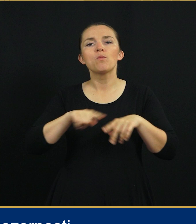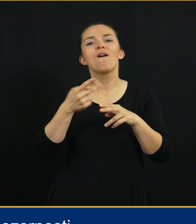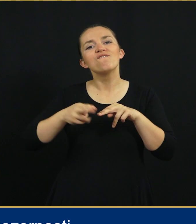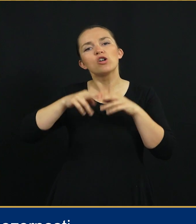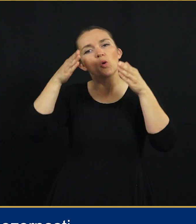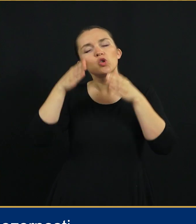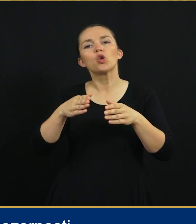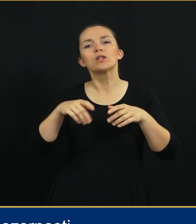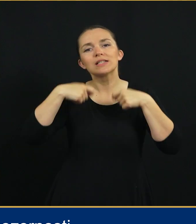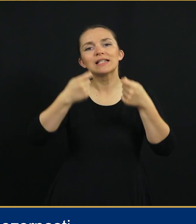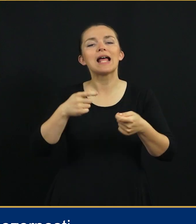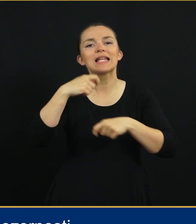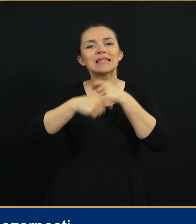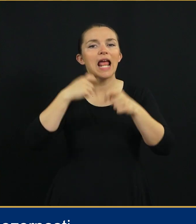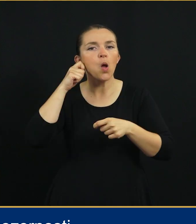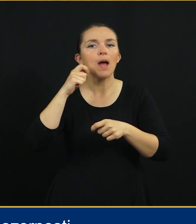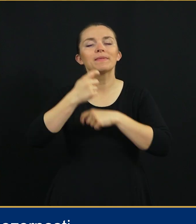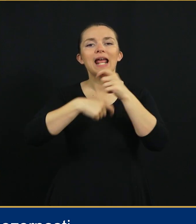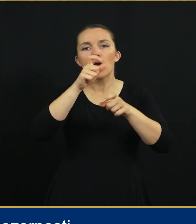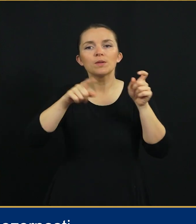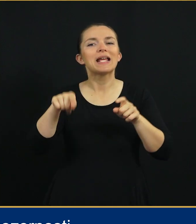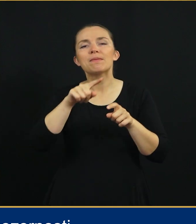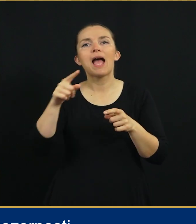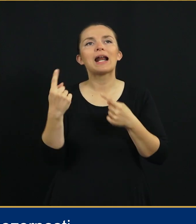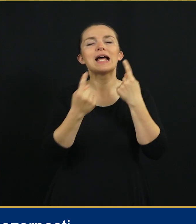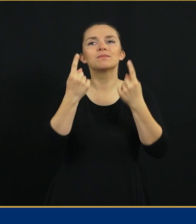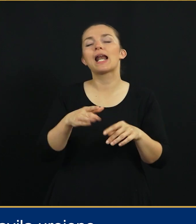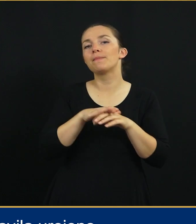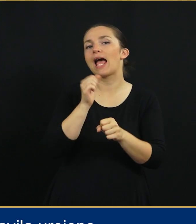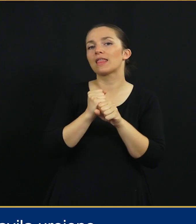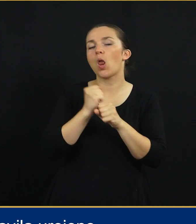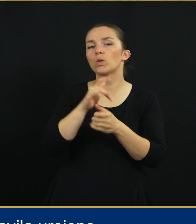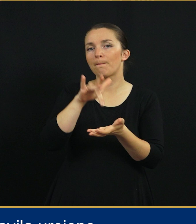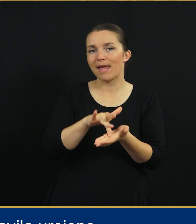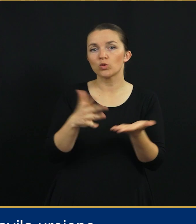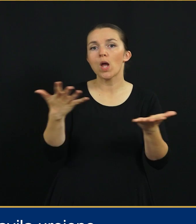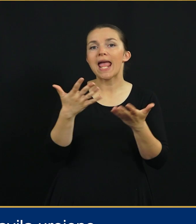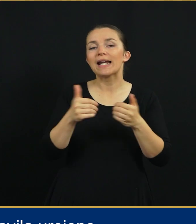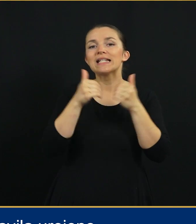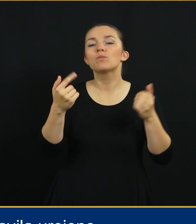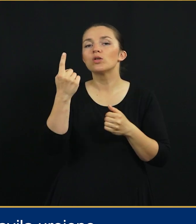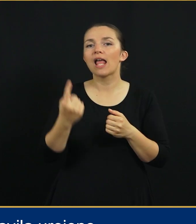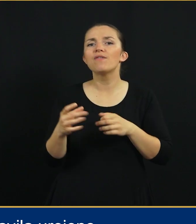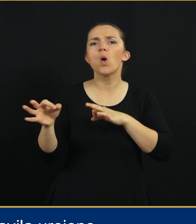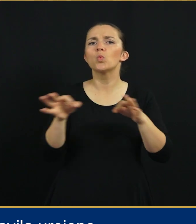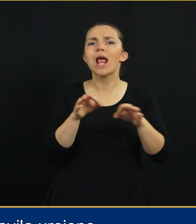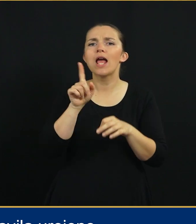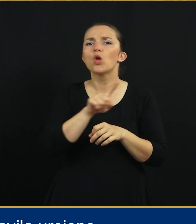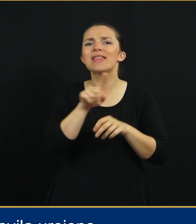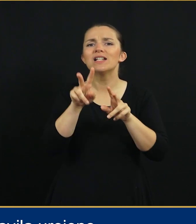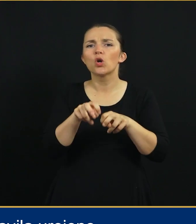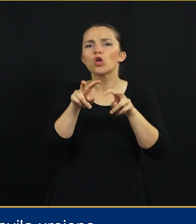več pozornosti posvetiti delavkam in delavcem ter razmeram na delovnem mestu, kjer je izpostavila urejeno